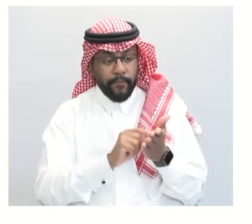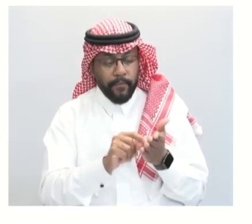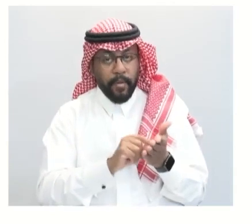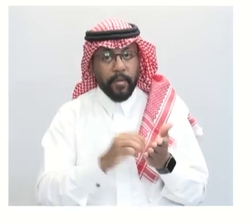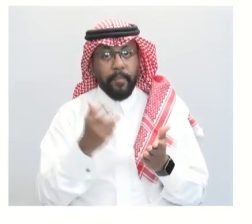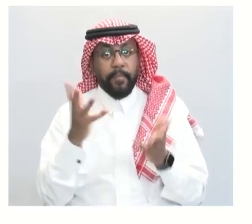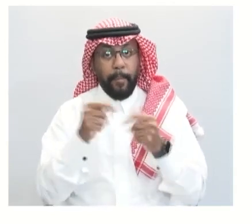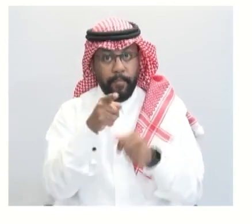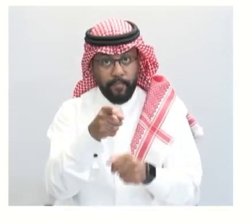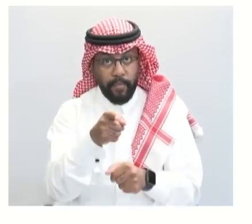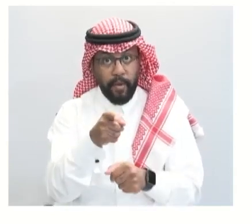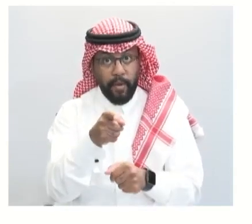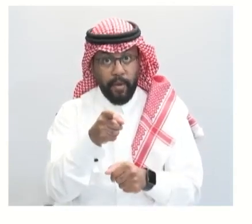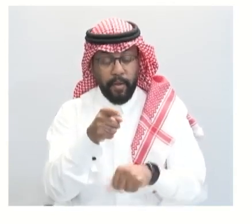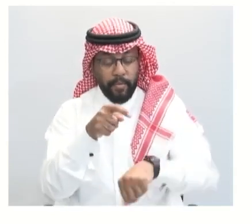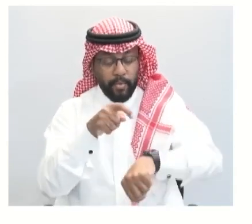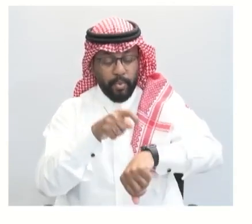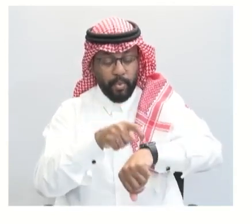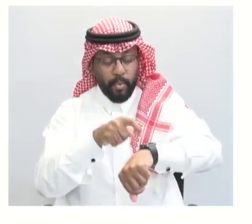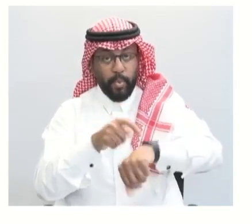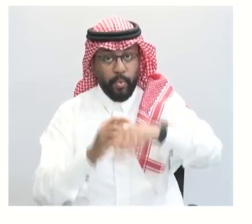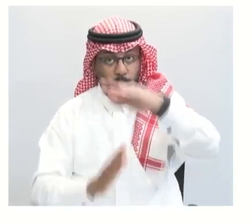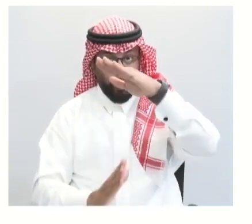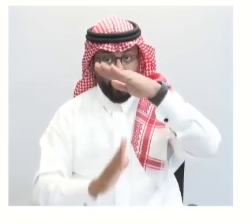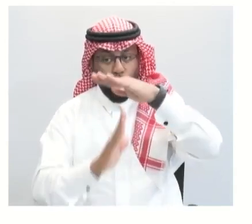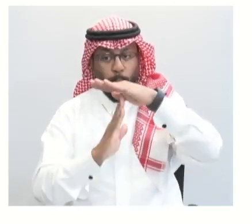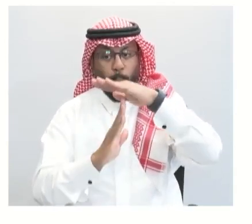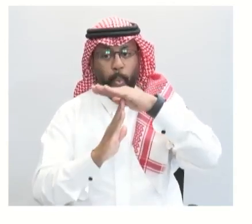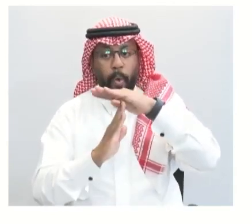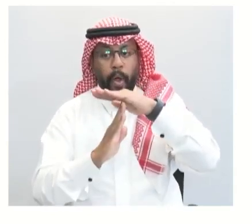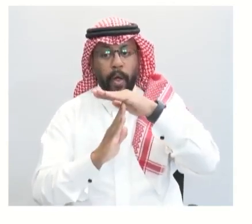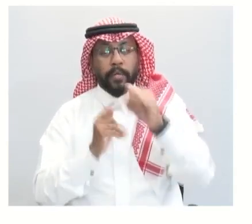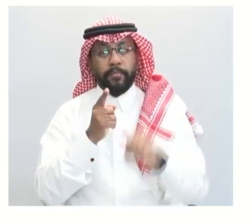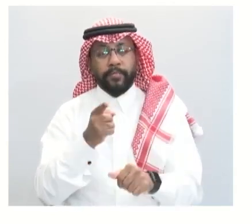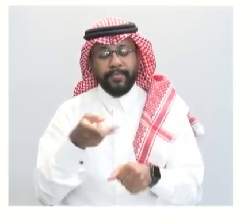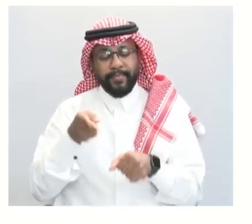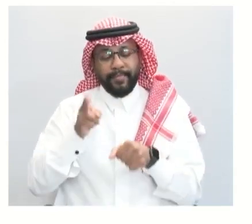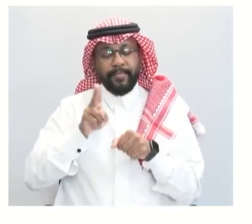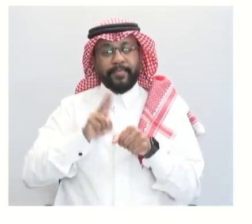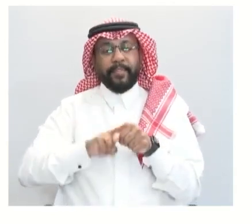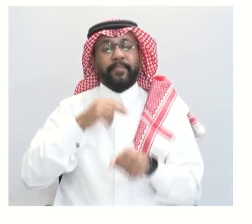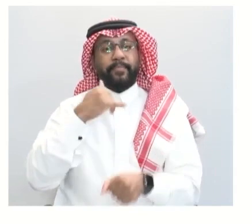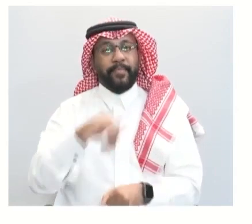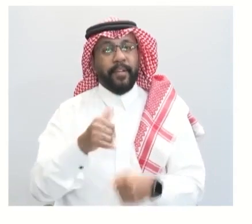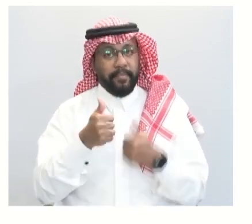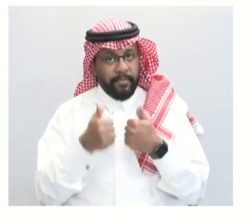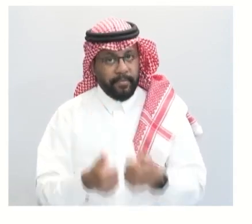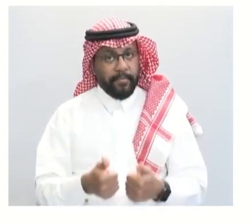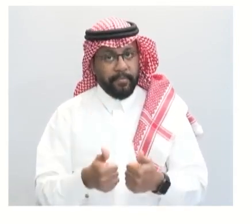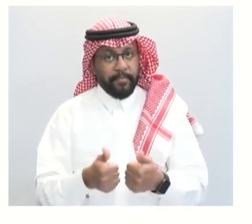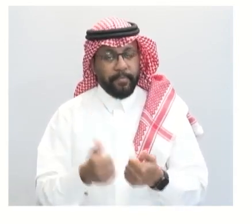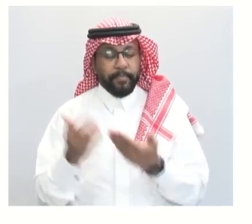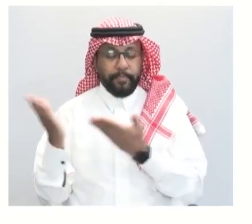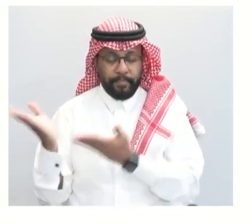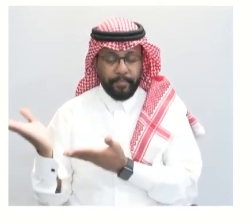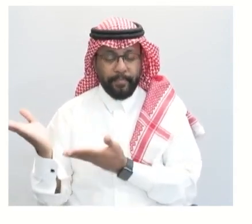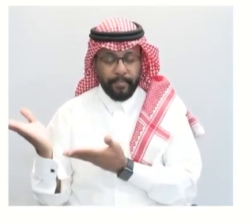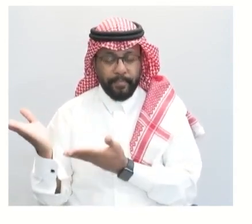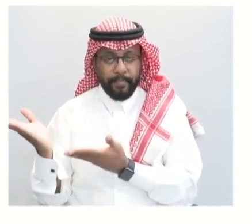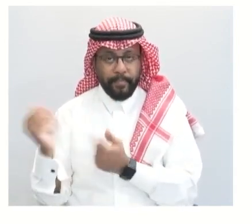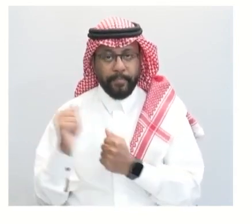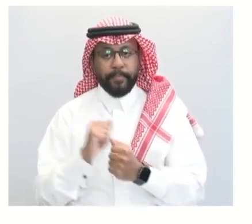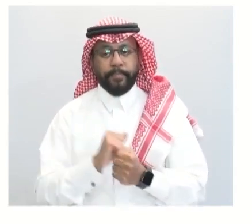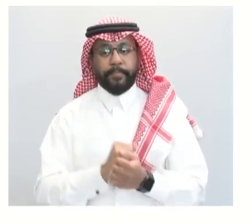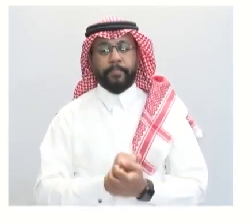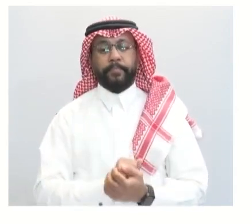اذا سوف اترك لكم بعض الوقت للاجابه على هذا التدريب ثم سوف نعود ونستكمل الحل سويا باذن